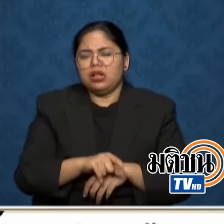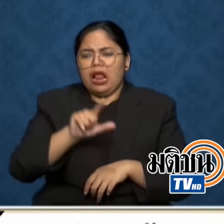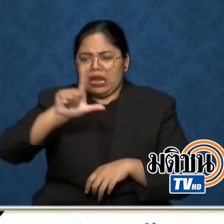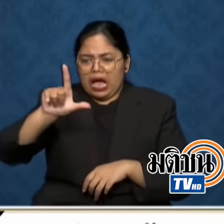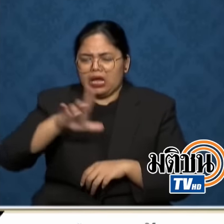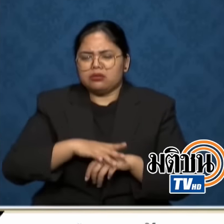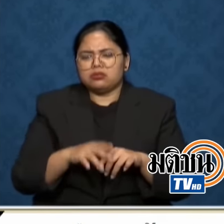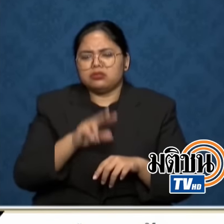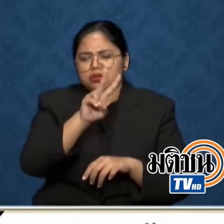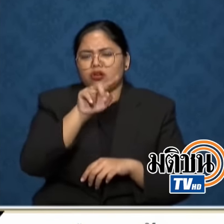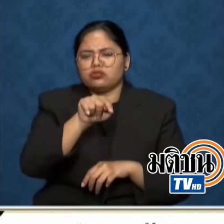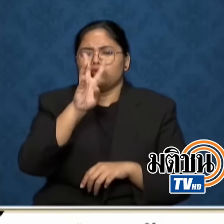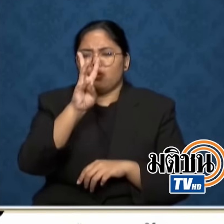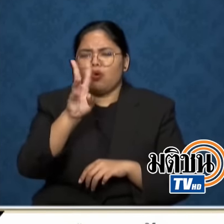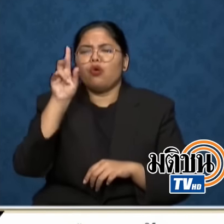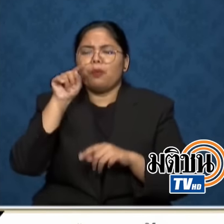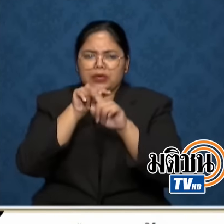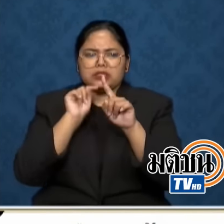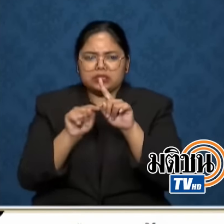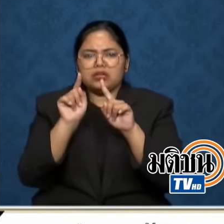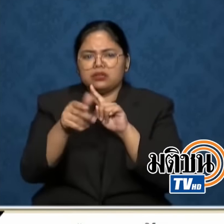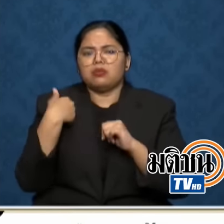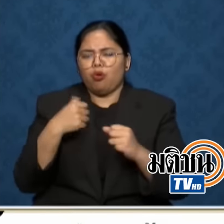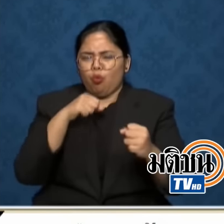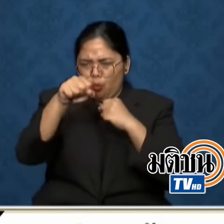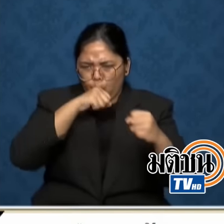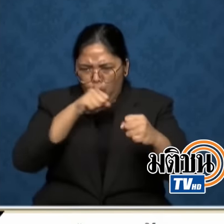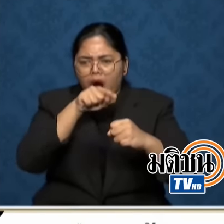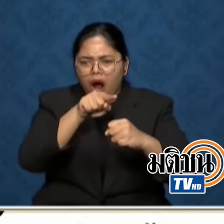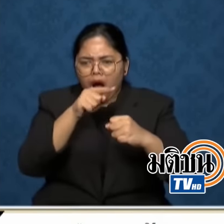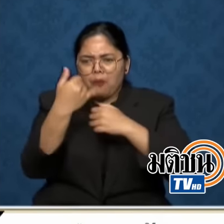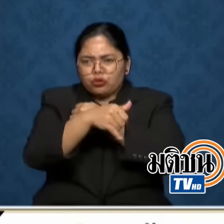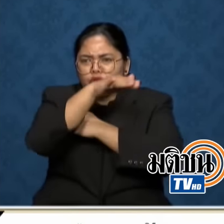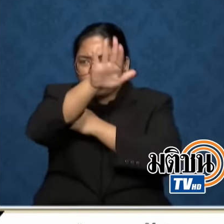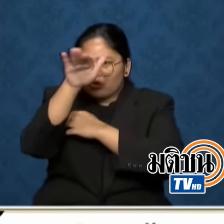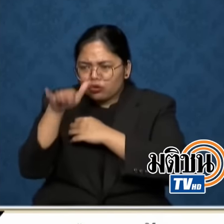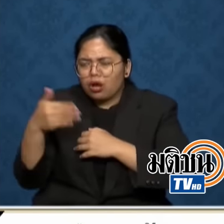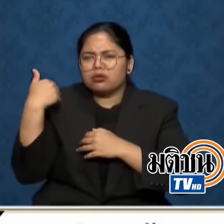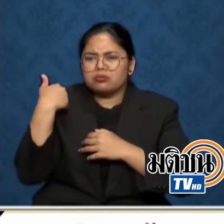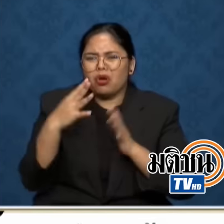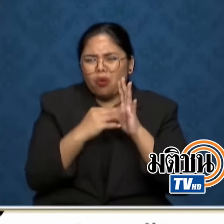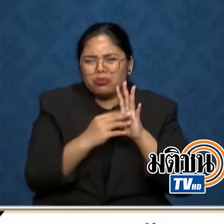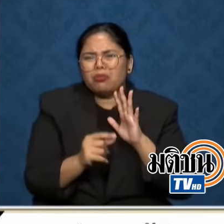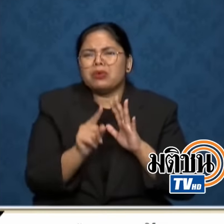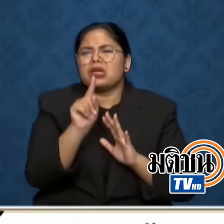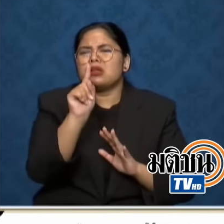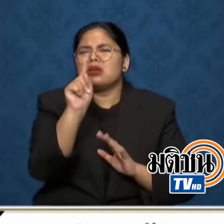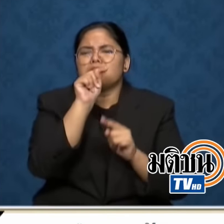2.68% เท่านั้นครับกีฬาครับจัดอีเวนต์มวย400กว่าล้านต่างประเทศครับอบรมแค่ 1% ครับถ้ามาดูครับ